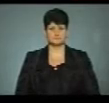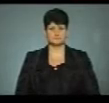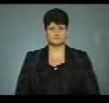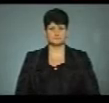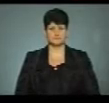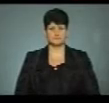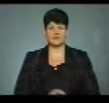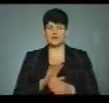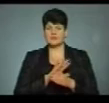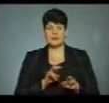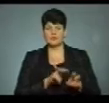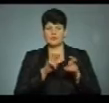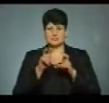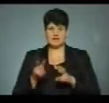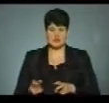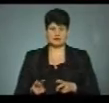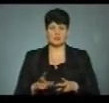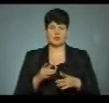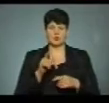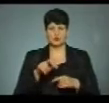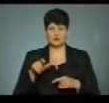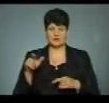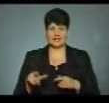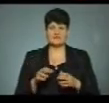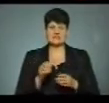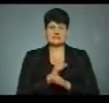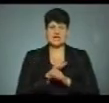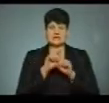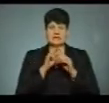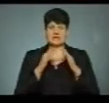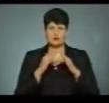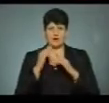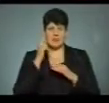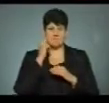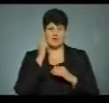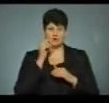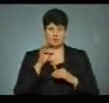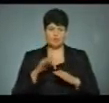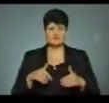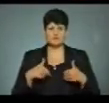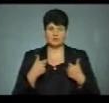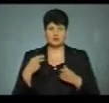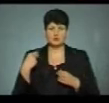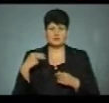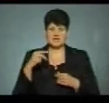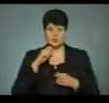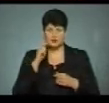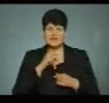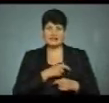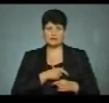Не поселяти евакуйованих із Китаю українців з санаторії Медобори, звернулися до президента України депутати обласної ради.